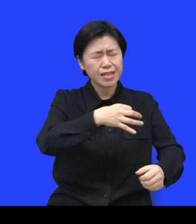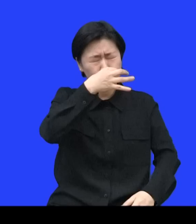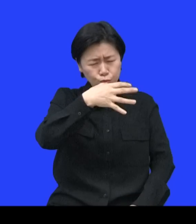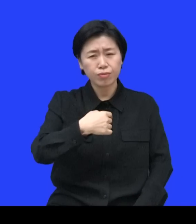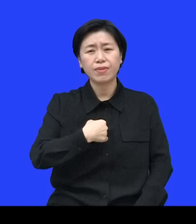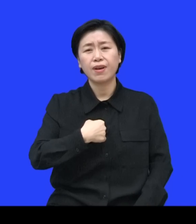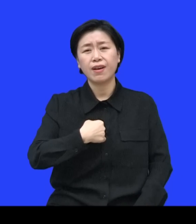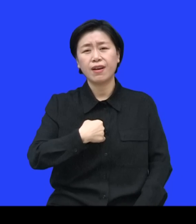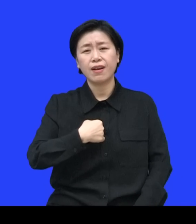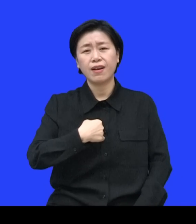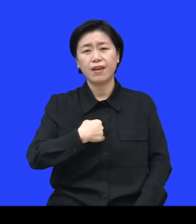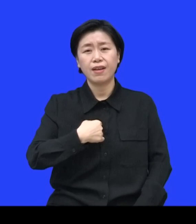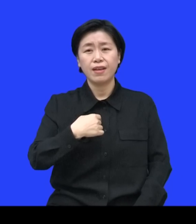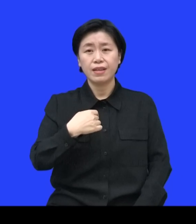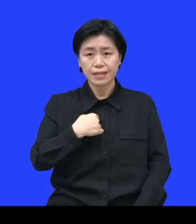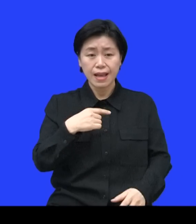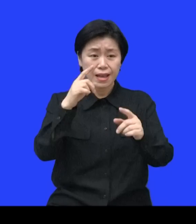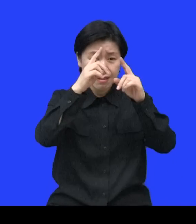수는.